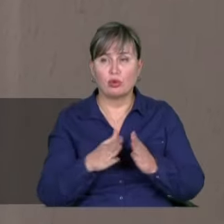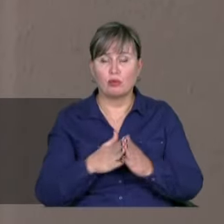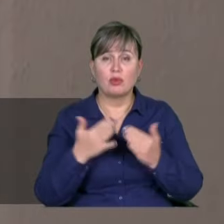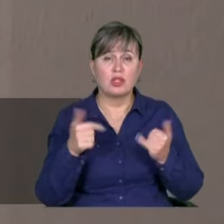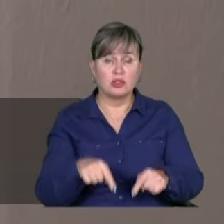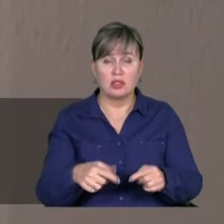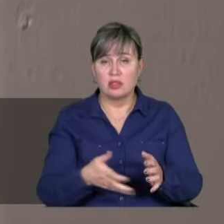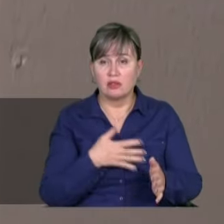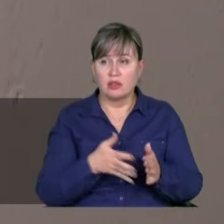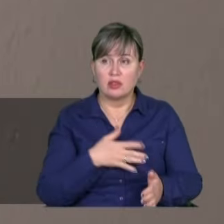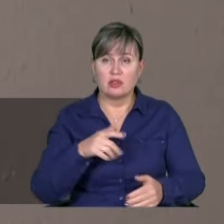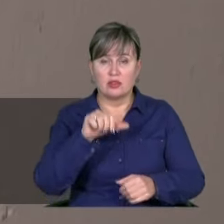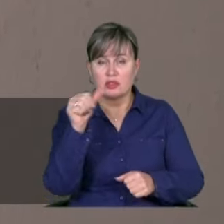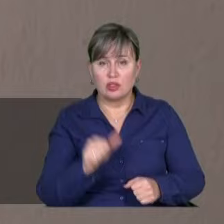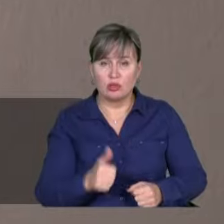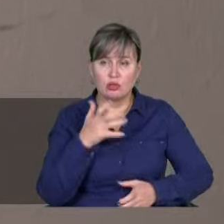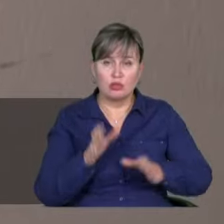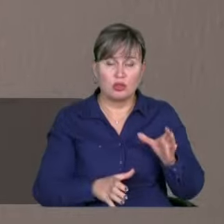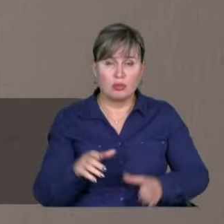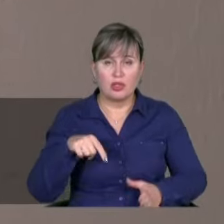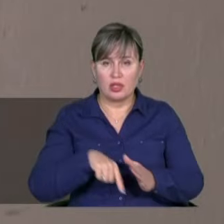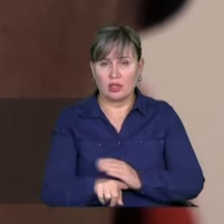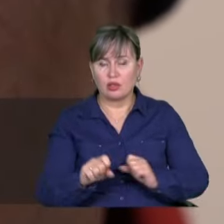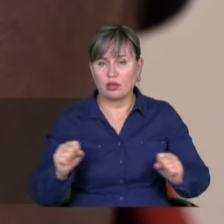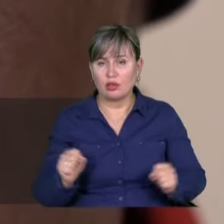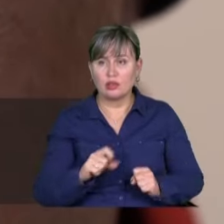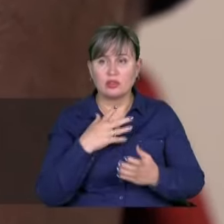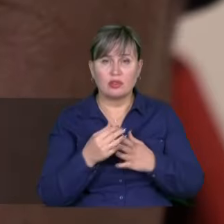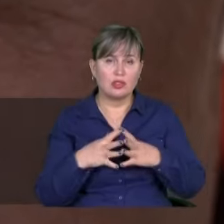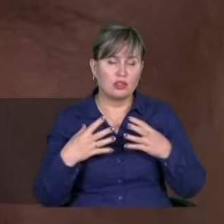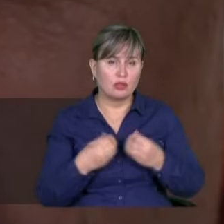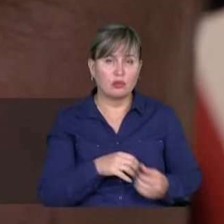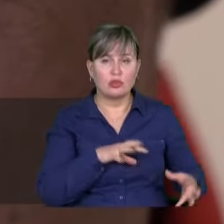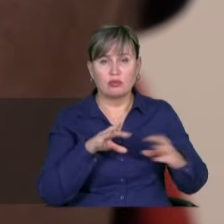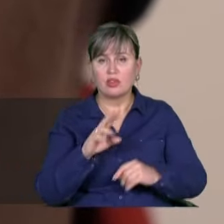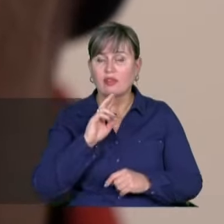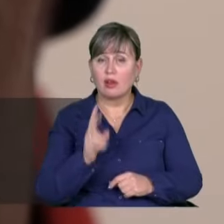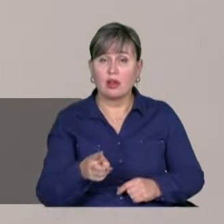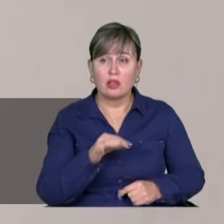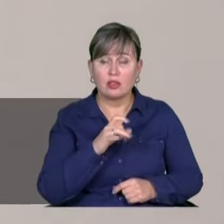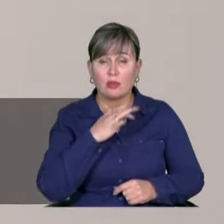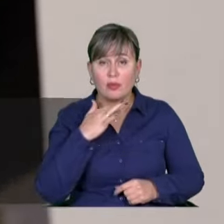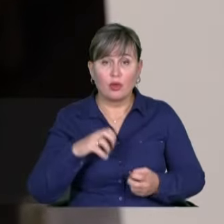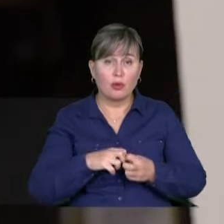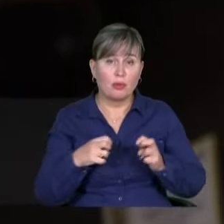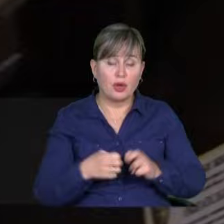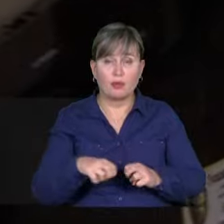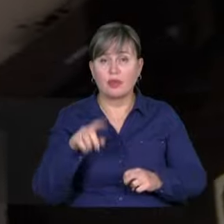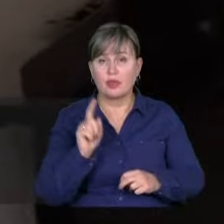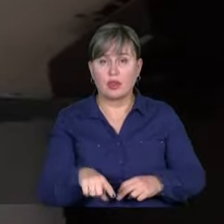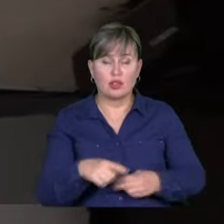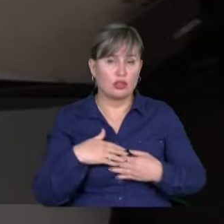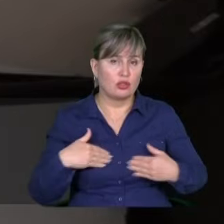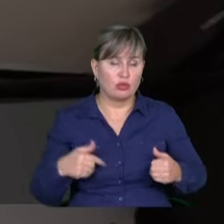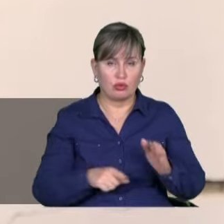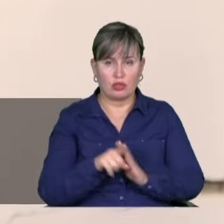есть недоработки, складка стены, их утеплением негодует мужчина. Он со своей семьей живет здесь 2 года, но из-за многочисленных проблем даже не решается